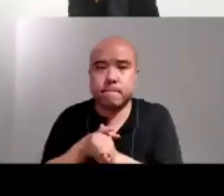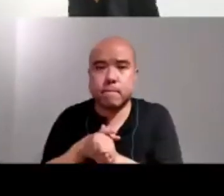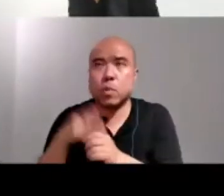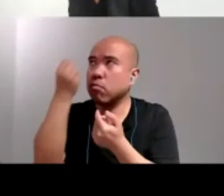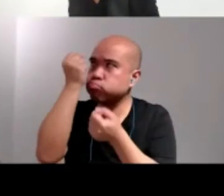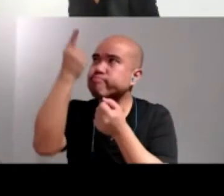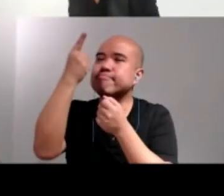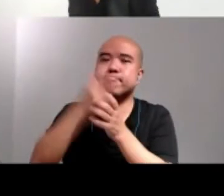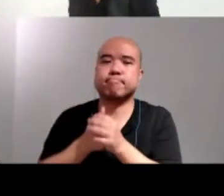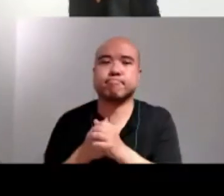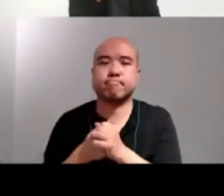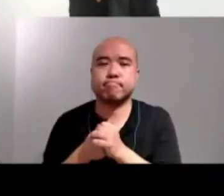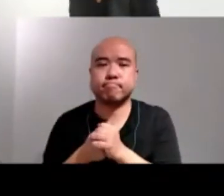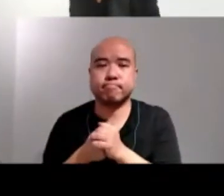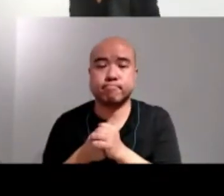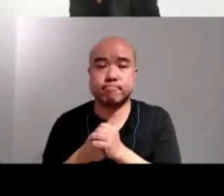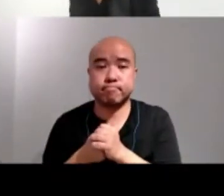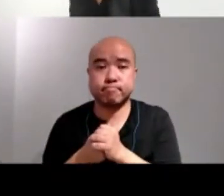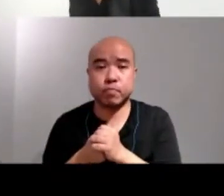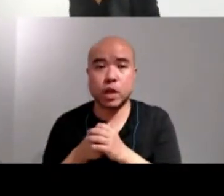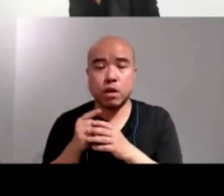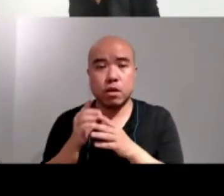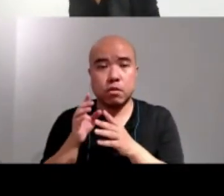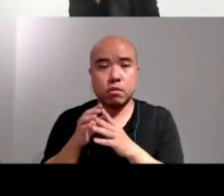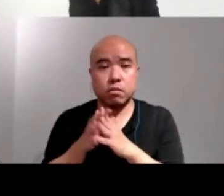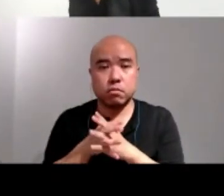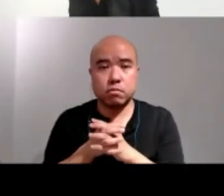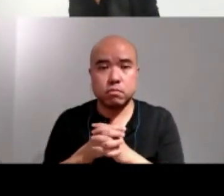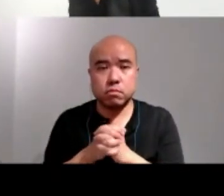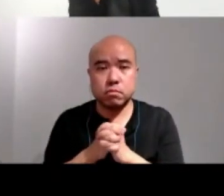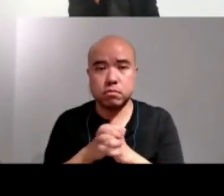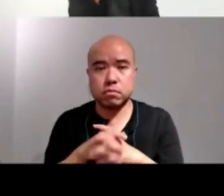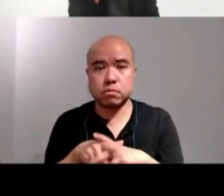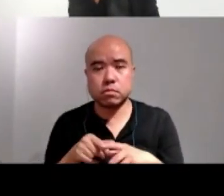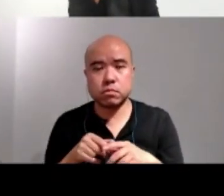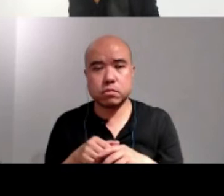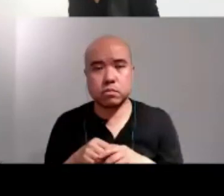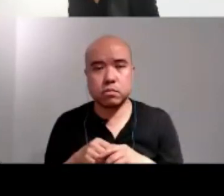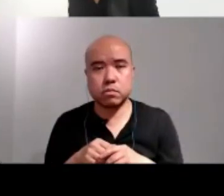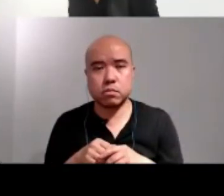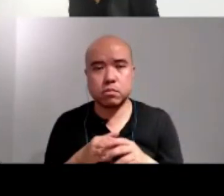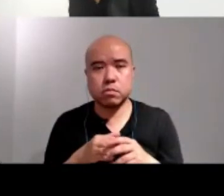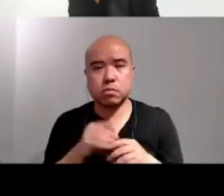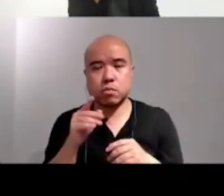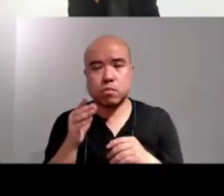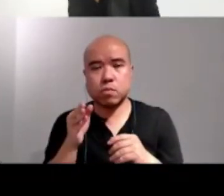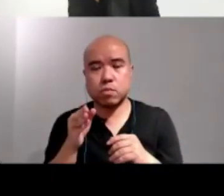新。所以喺我哋當佢係一個我哋嘅專業嘅一個做法去做嘅時